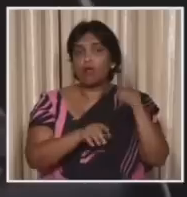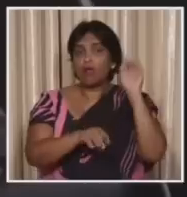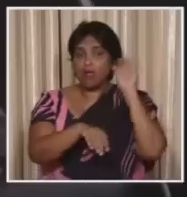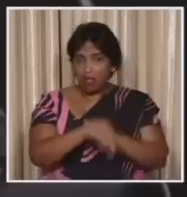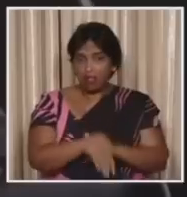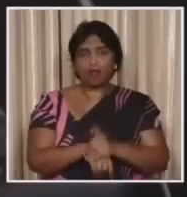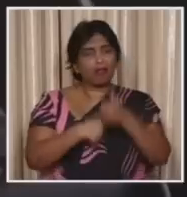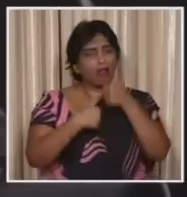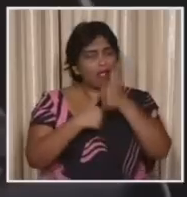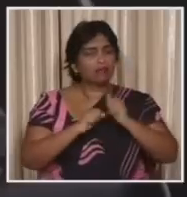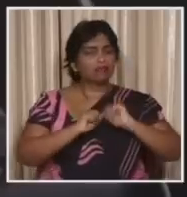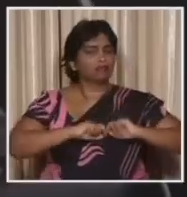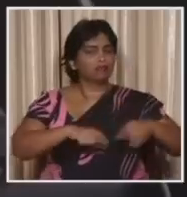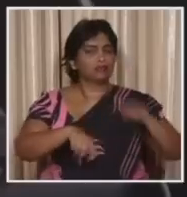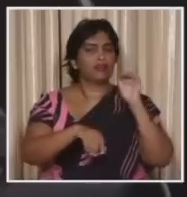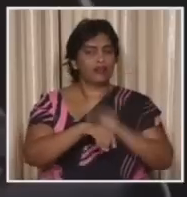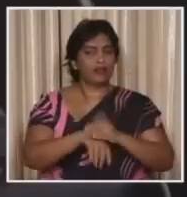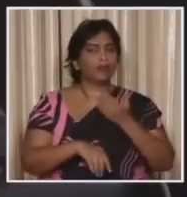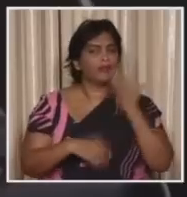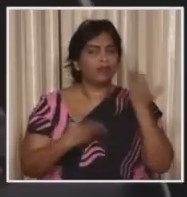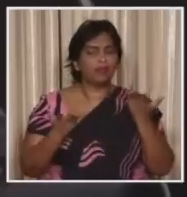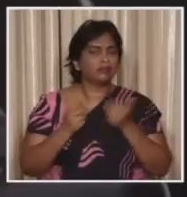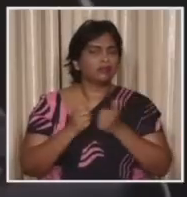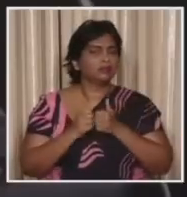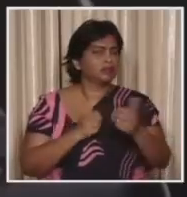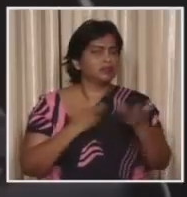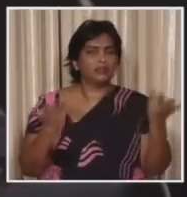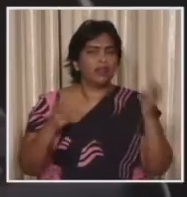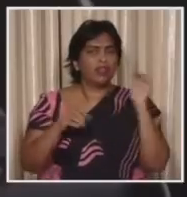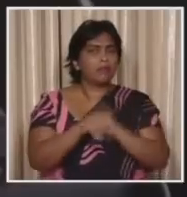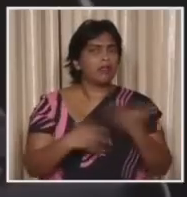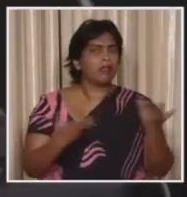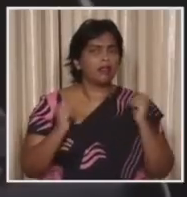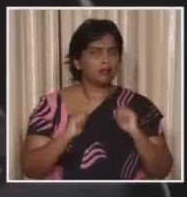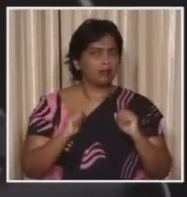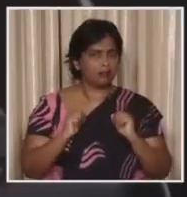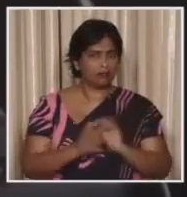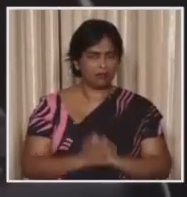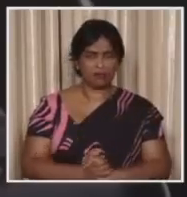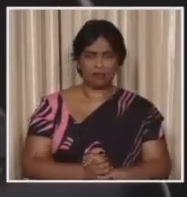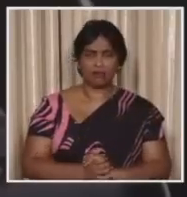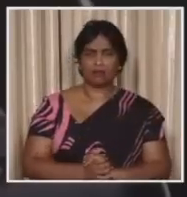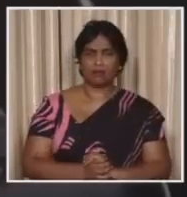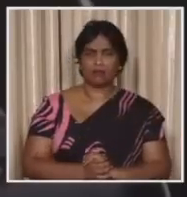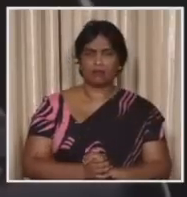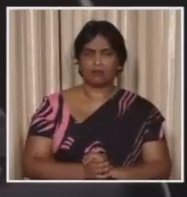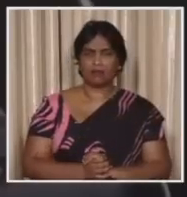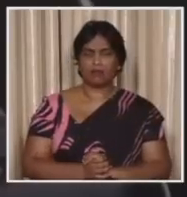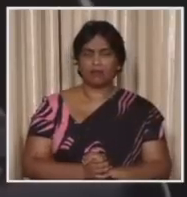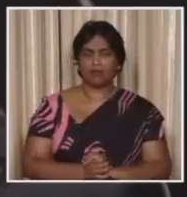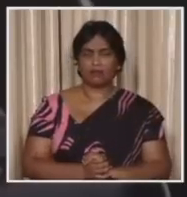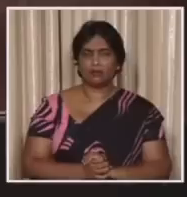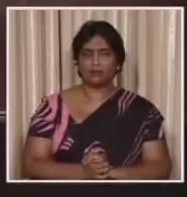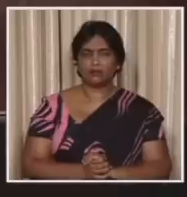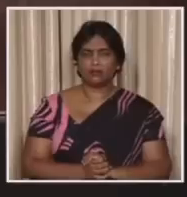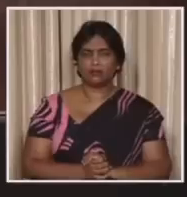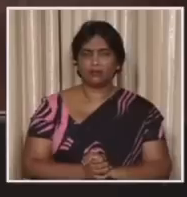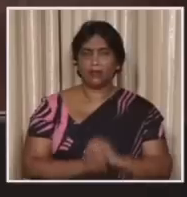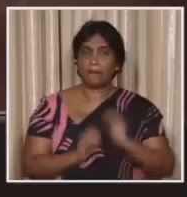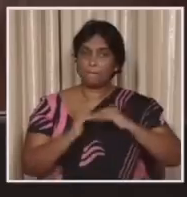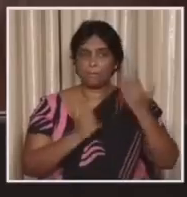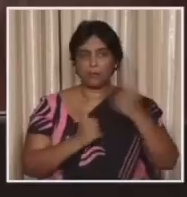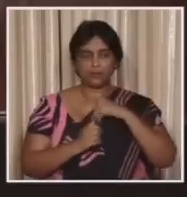නම් හරියට ඉතුරු ටික හොයාගන්න පුළුවන් හරි බොහොම ස්තුතියි මුදා හැරපු එක අල්ලගන්න බැරි මෙච්චර කාලයක් තිස්සේ හැමතුමා පිළිතුරක් දුන්නේ ඒක මේ තුමා පසු